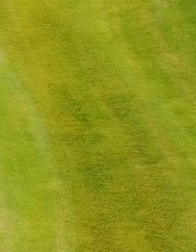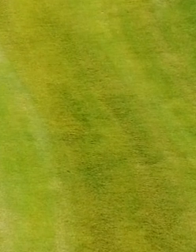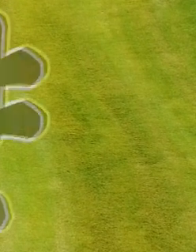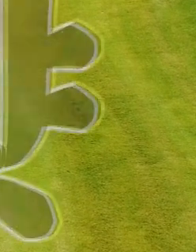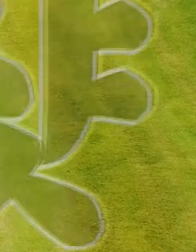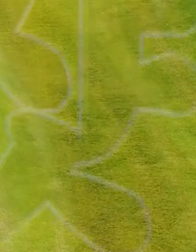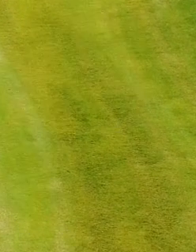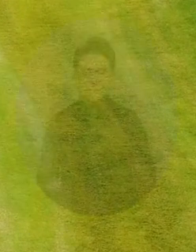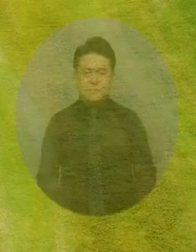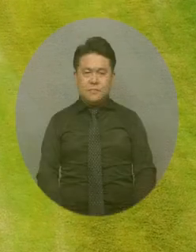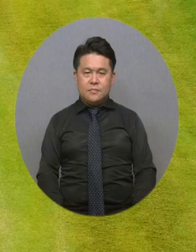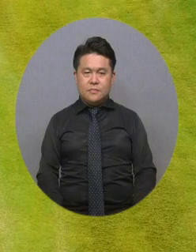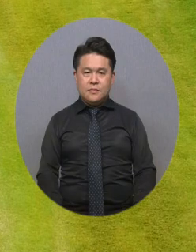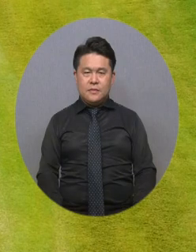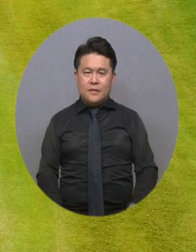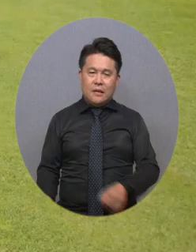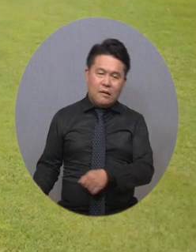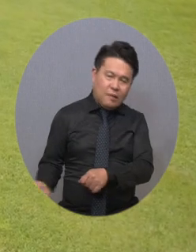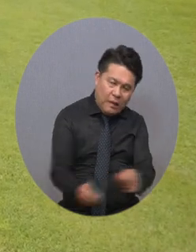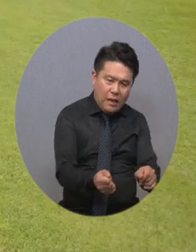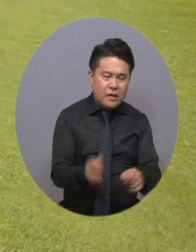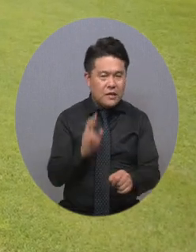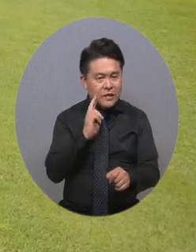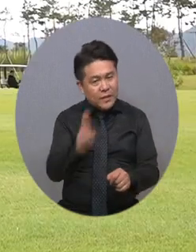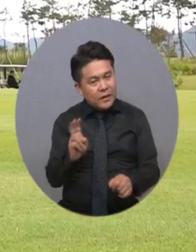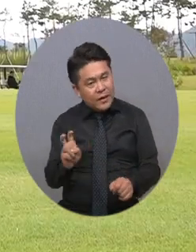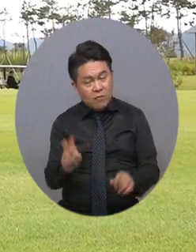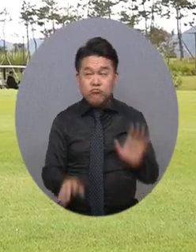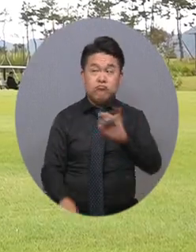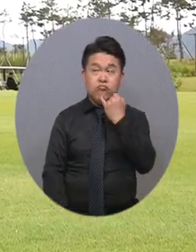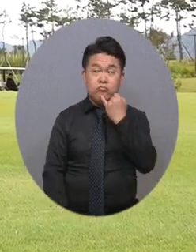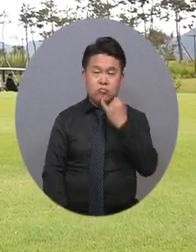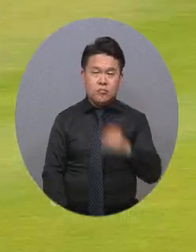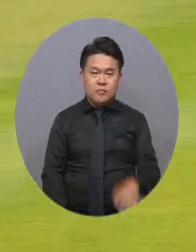아 너무 눌러졌다. 괜찮아요 언니.